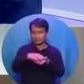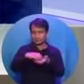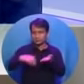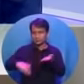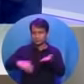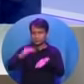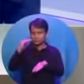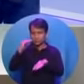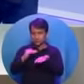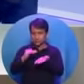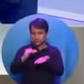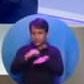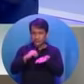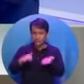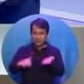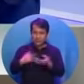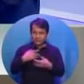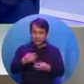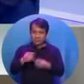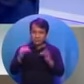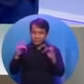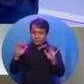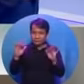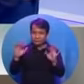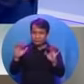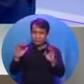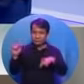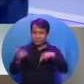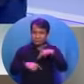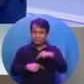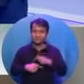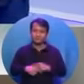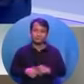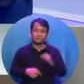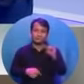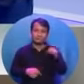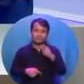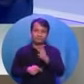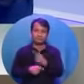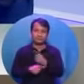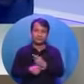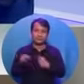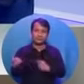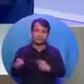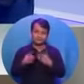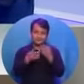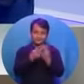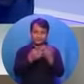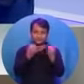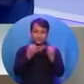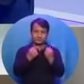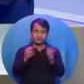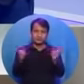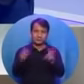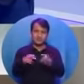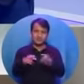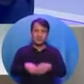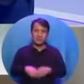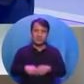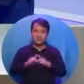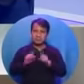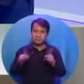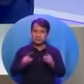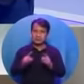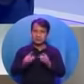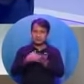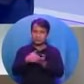sentensya, magiging light yung kanyang conviction. Yes, sir. Yung kanyang pagkakakulong, iikli po yun. Pero mukhang